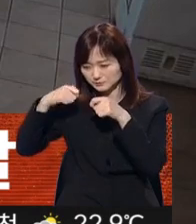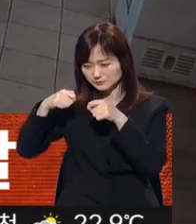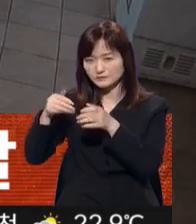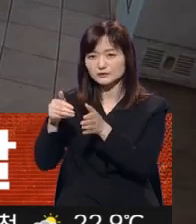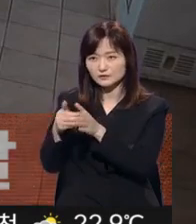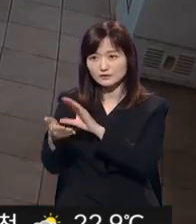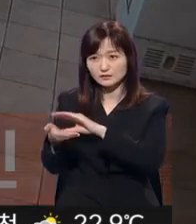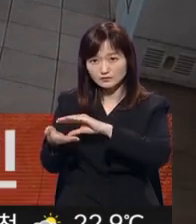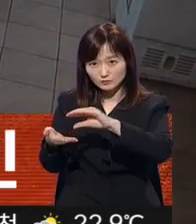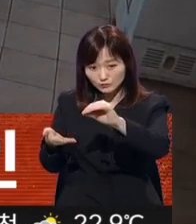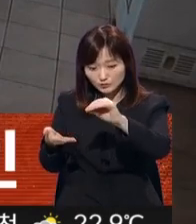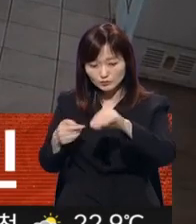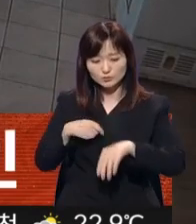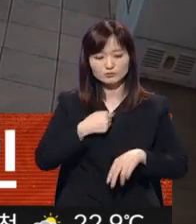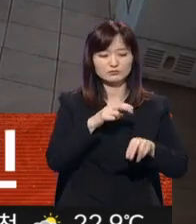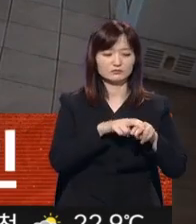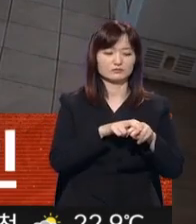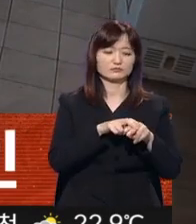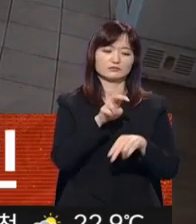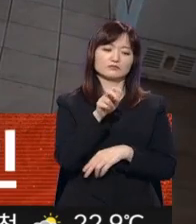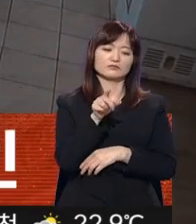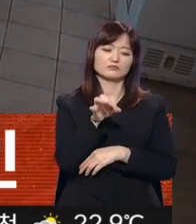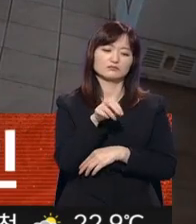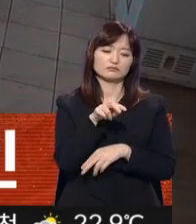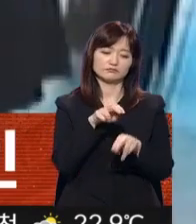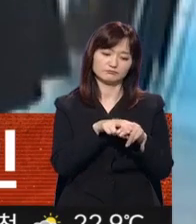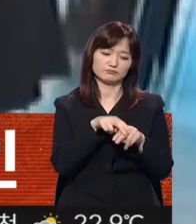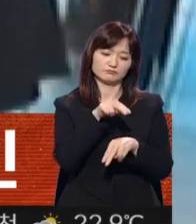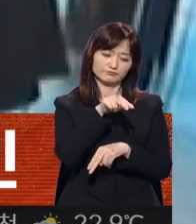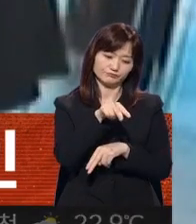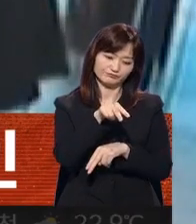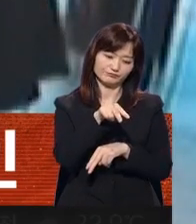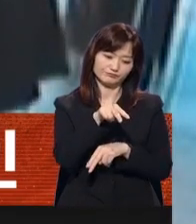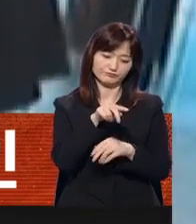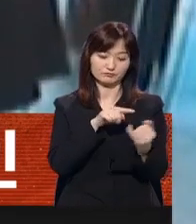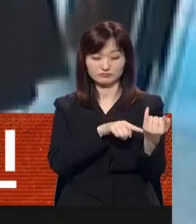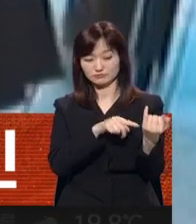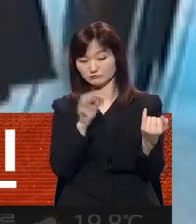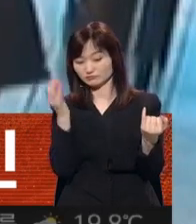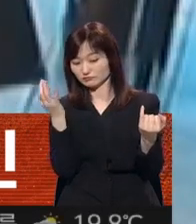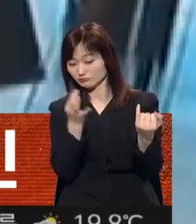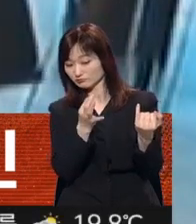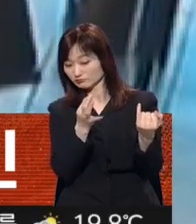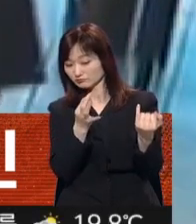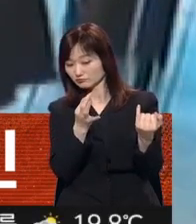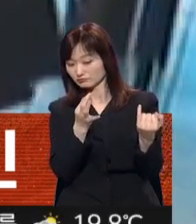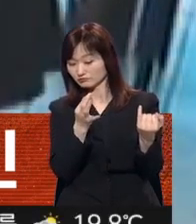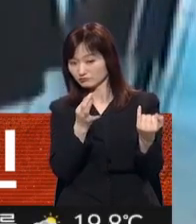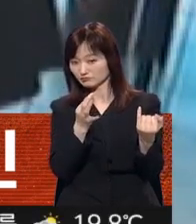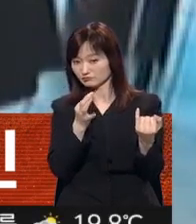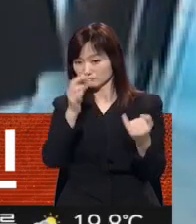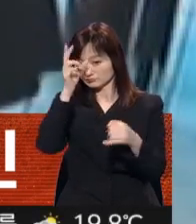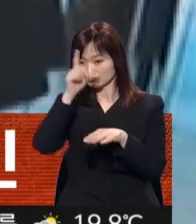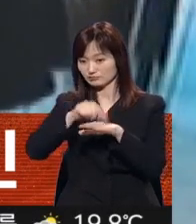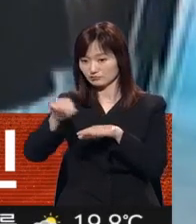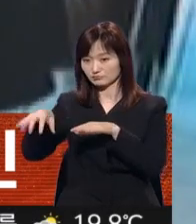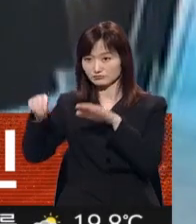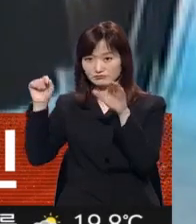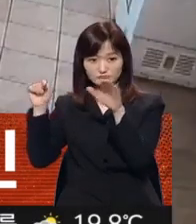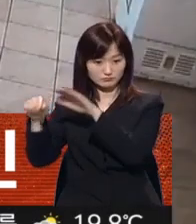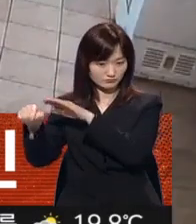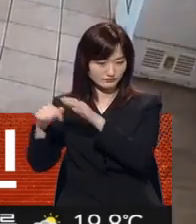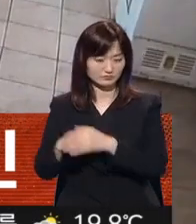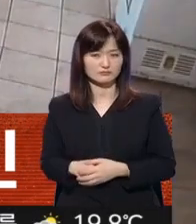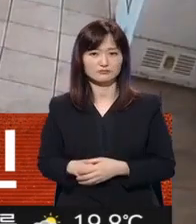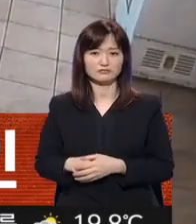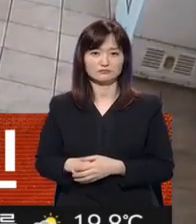중에 혼자서 멍하니 앉아있는 노인을 발견을 했습니다. 유심히 쳐다본 뒤에 사무실에 왔어요. 사무실에 왔더니 사무실에 치매